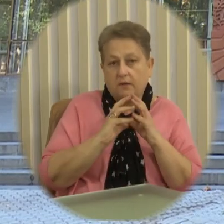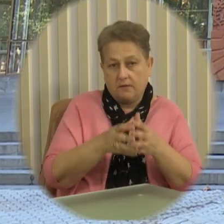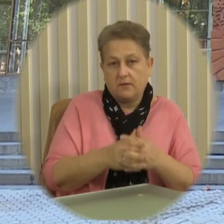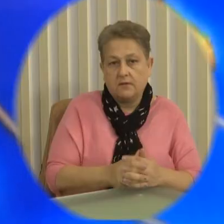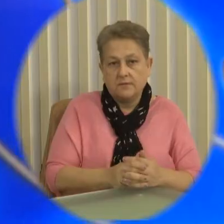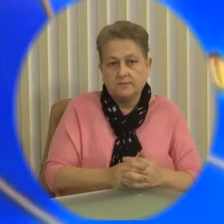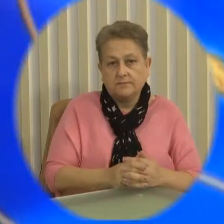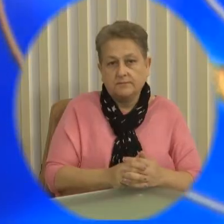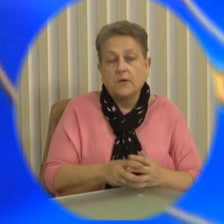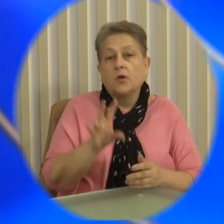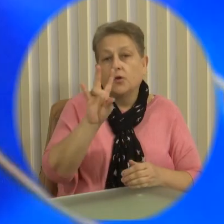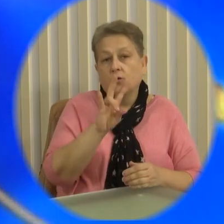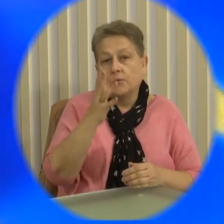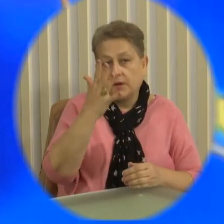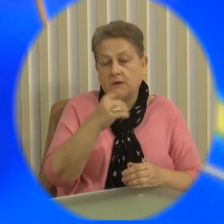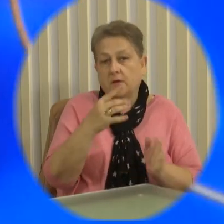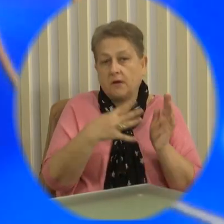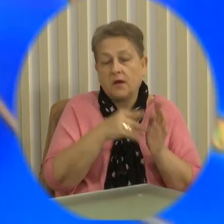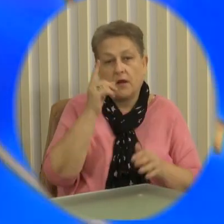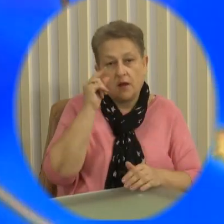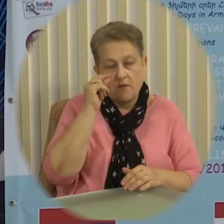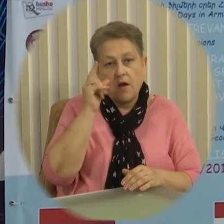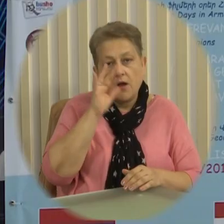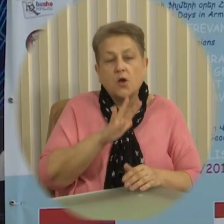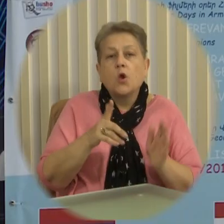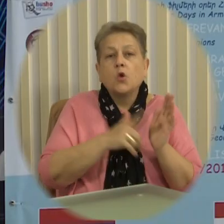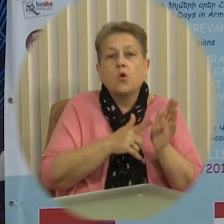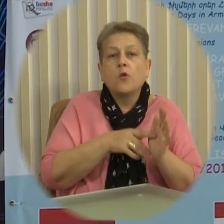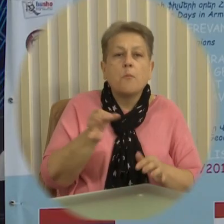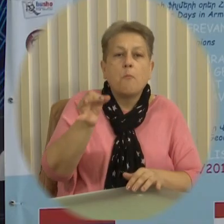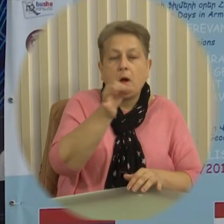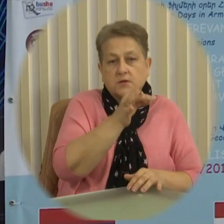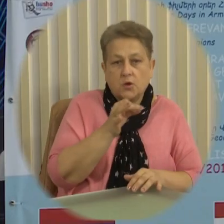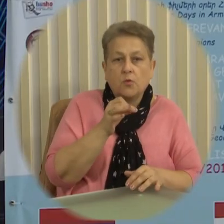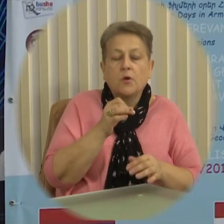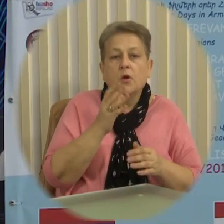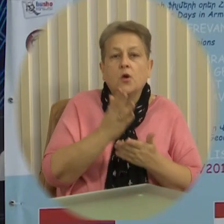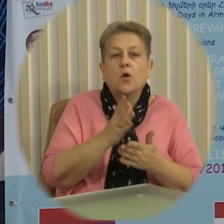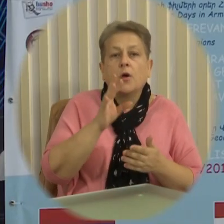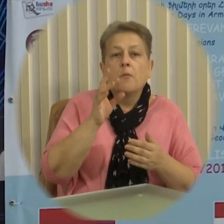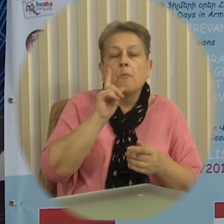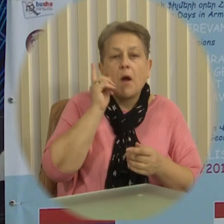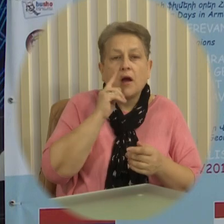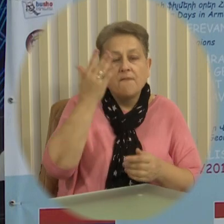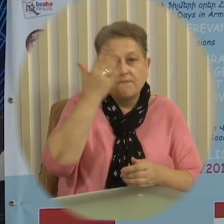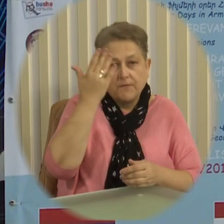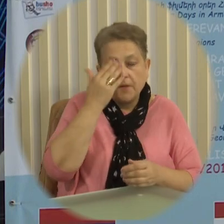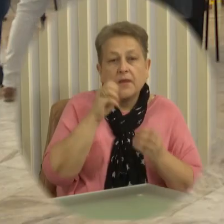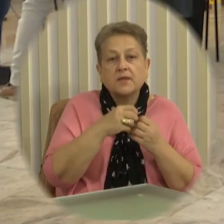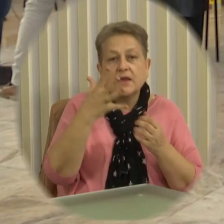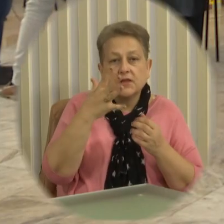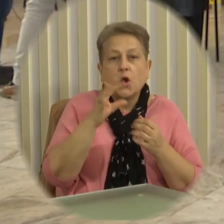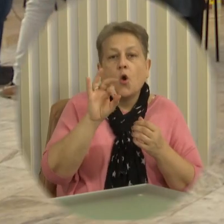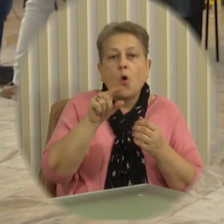երկիր։ Նոյեմբերի 5-ից 9-ը Երևանում, Հայաստանի 7 մարզերում տեղի կունենա Ռոլան Մանկապատանեկան ֆիլմերի